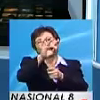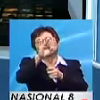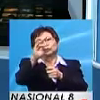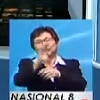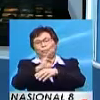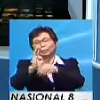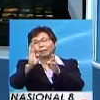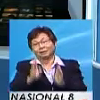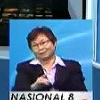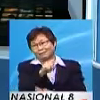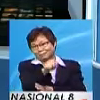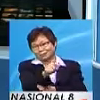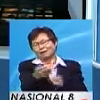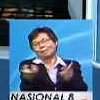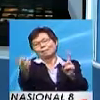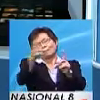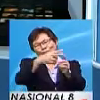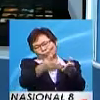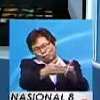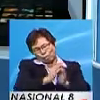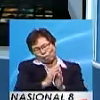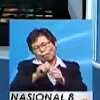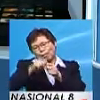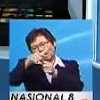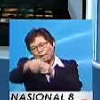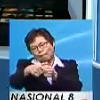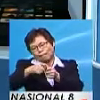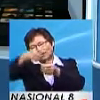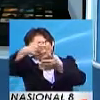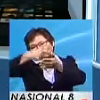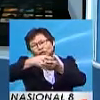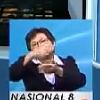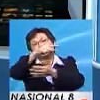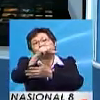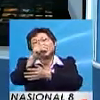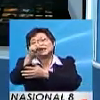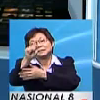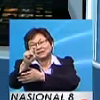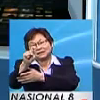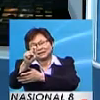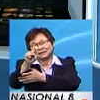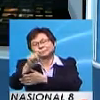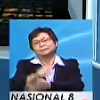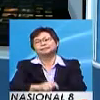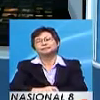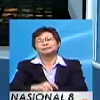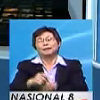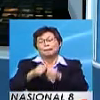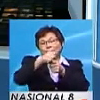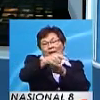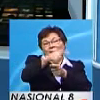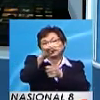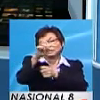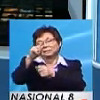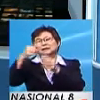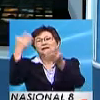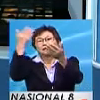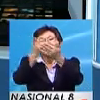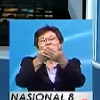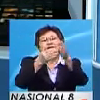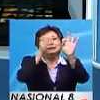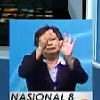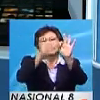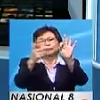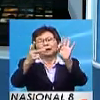perniagaan yang memohon untuk bayaran balik khas Cukai barangan dan perkhidmatan GST sehingga 9 Mac lepas